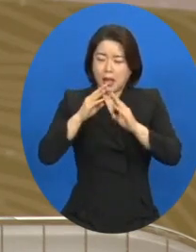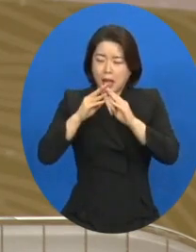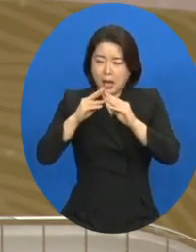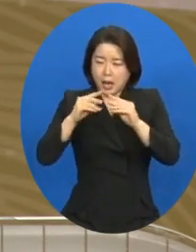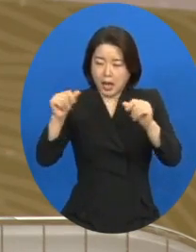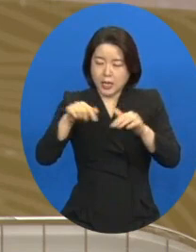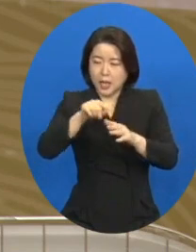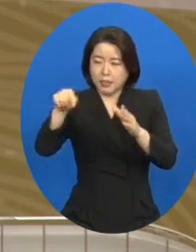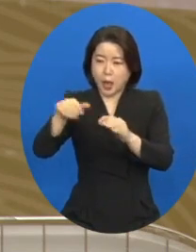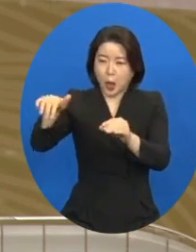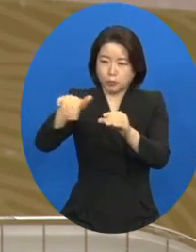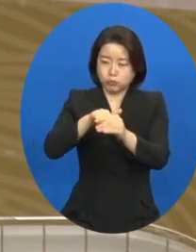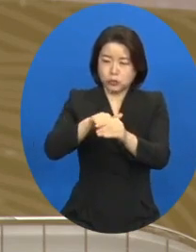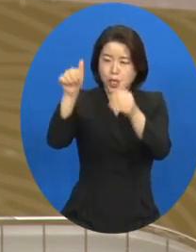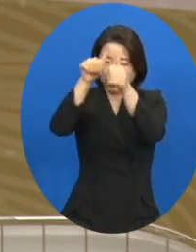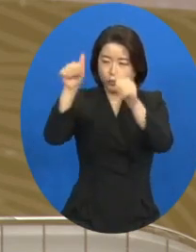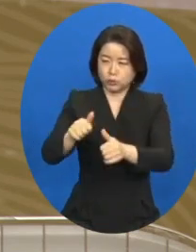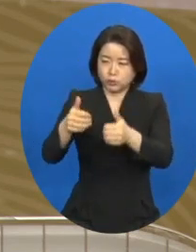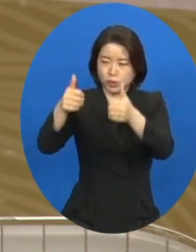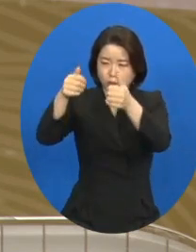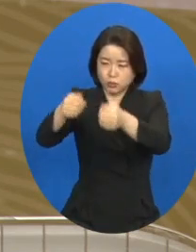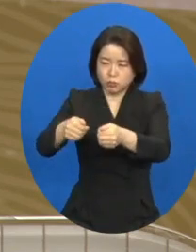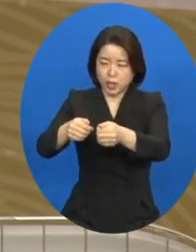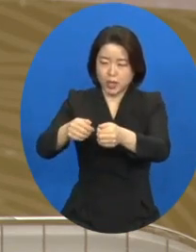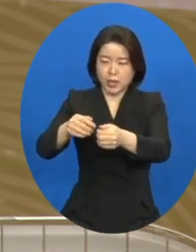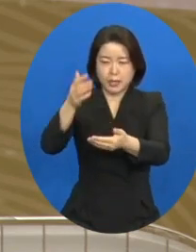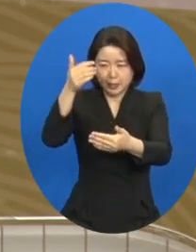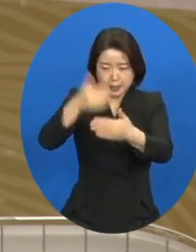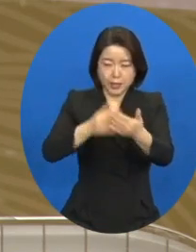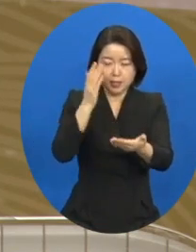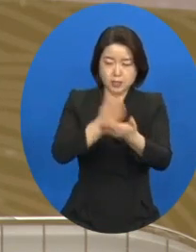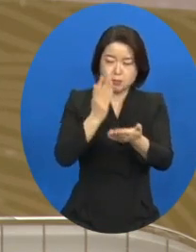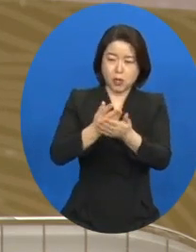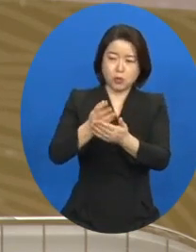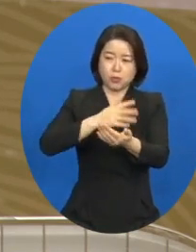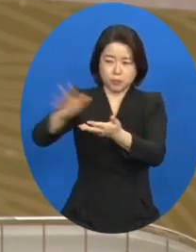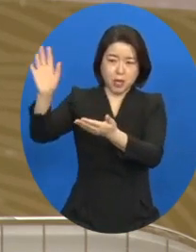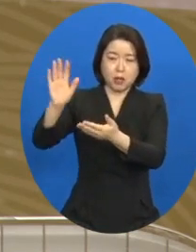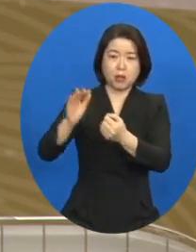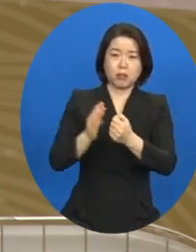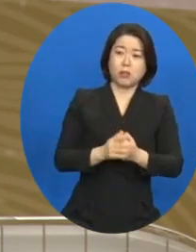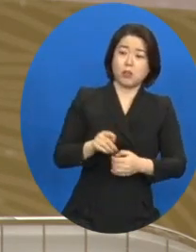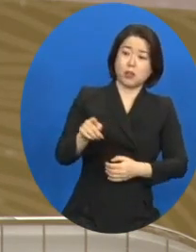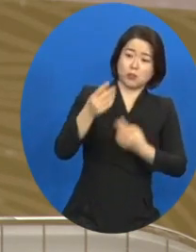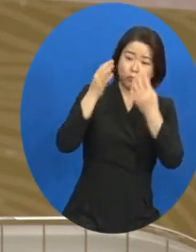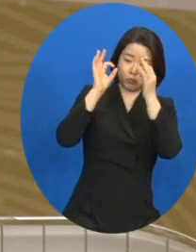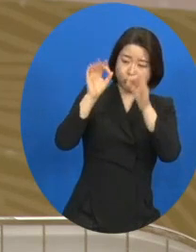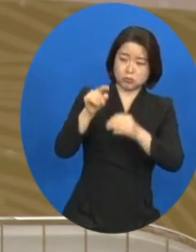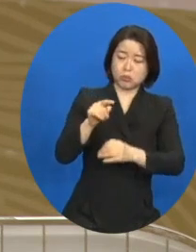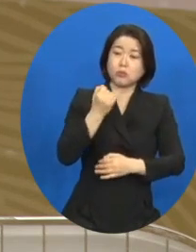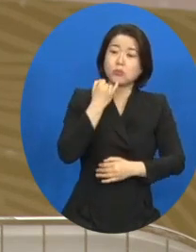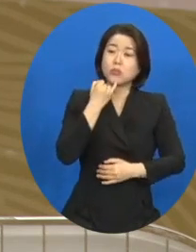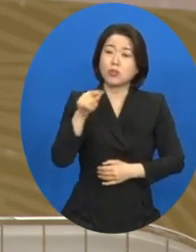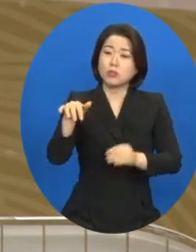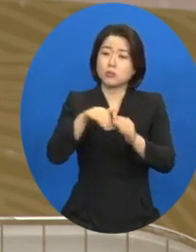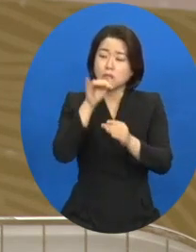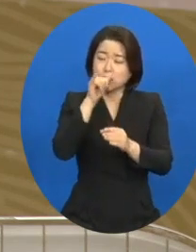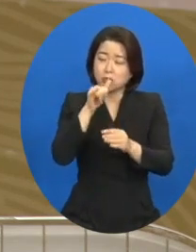일절 관여하지 말고 다 없애라. 괜찮던데, 재밌던데, 꼭 그렇게까지 해야